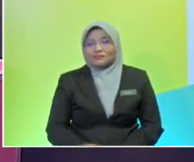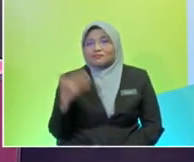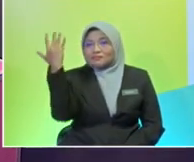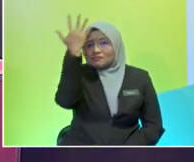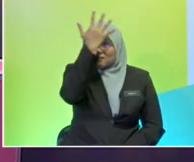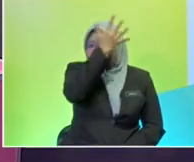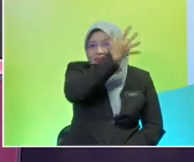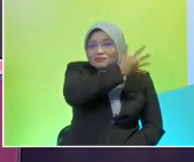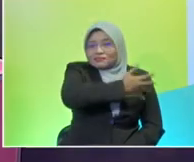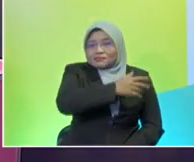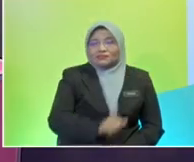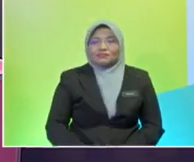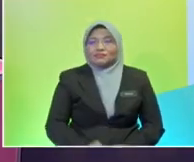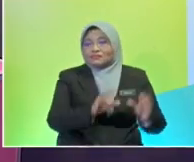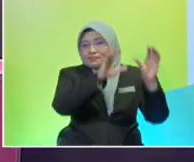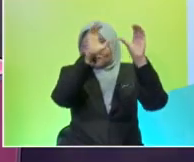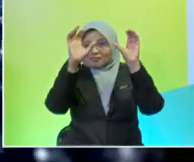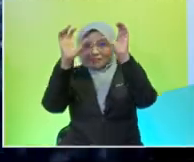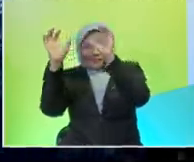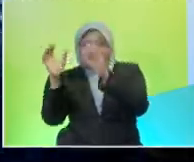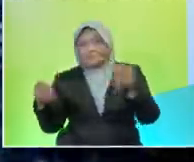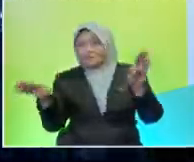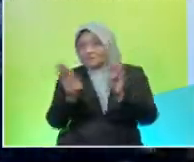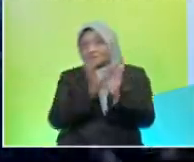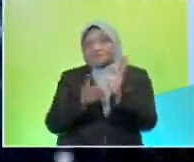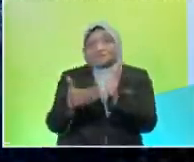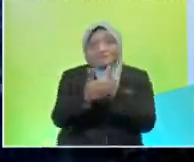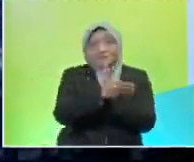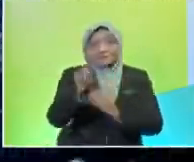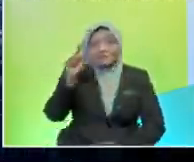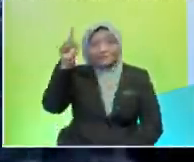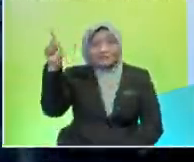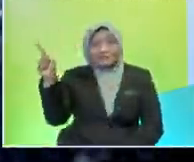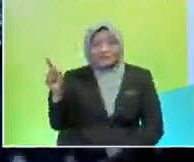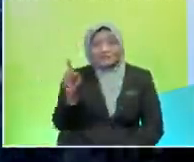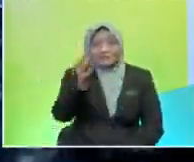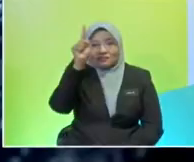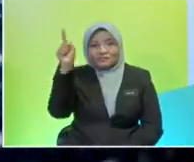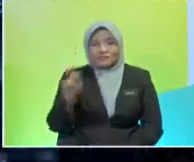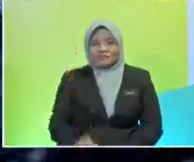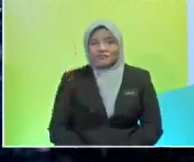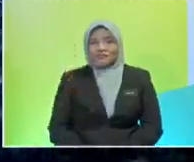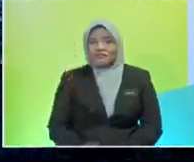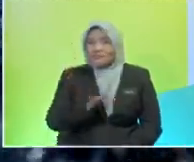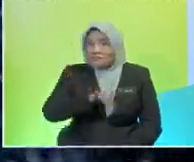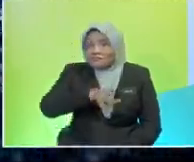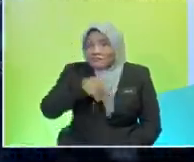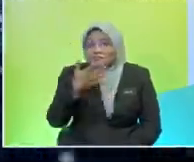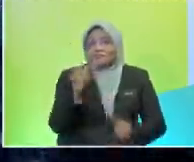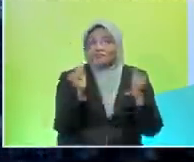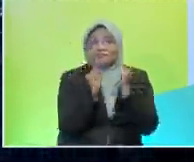oleh cahaya matahari dan suhu ketika itu semakin sejuk dan